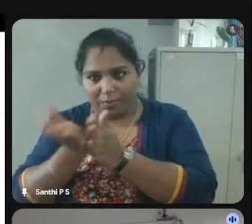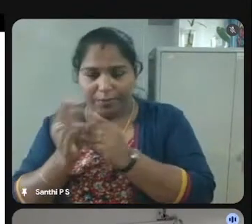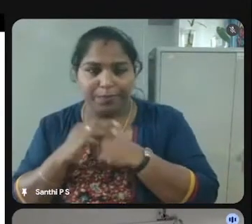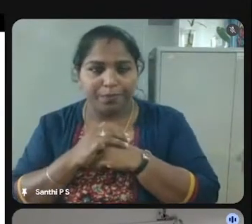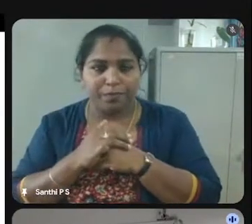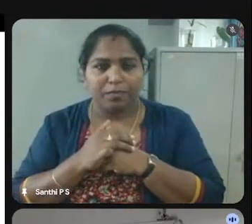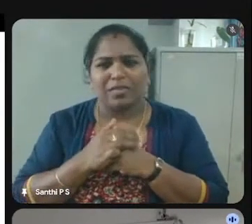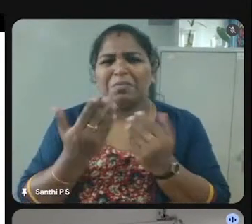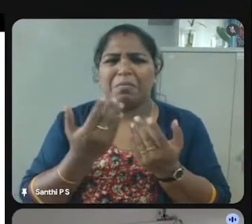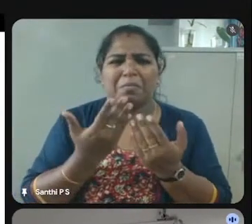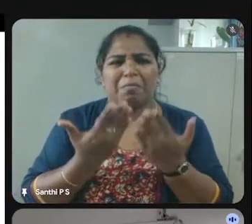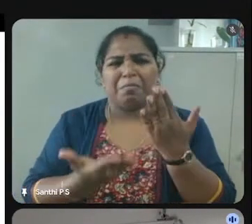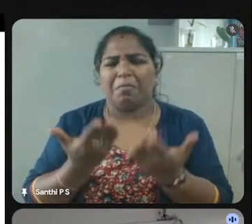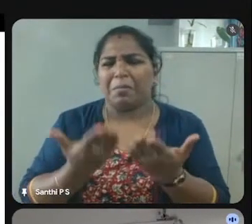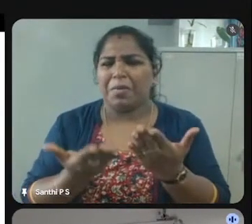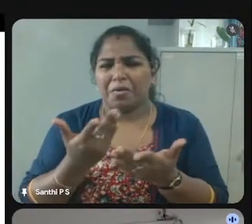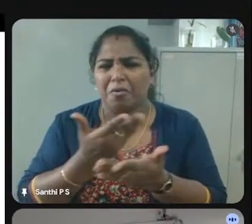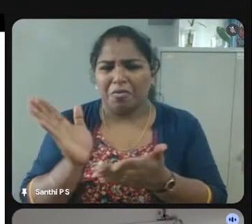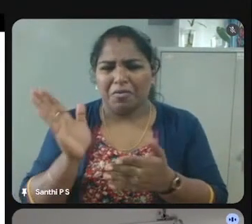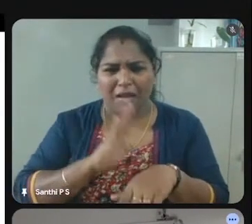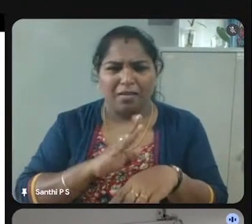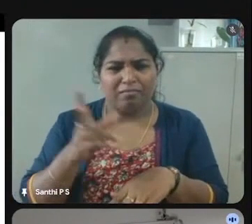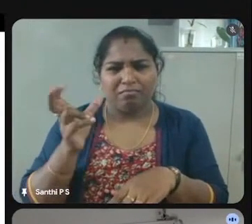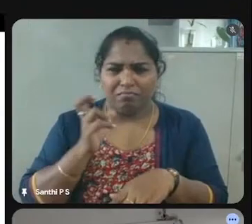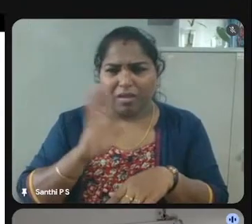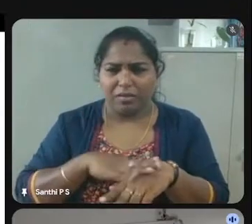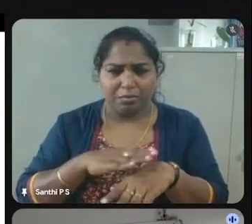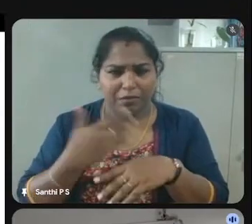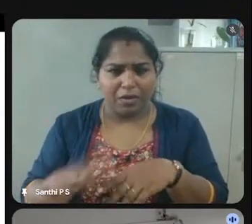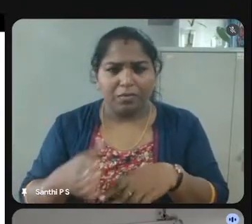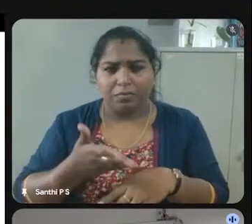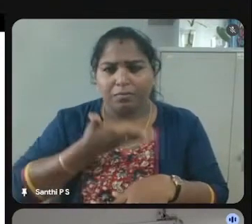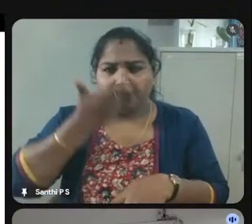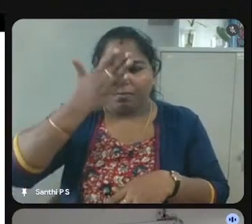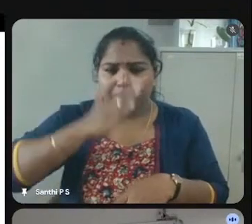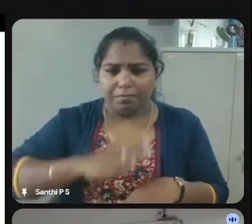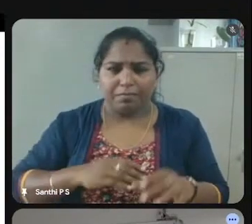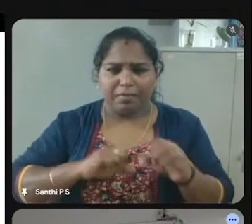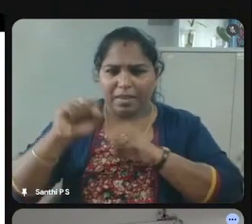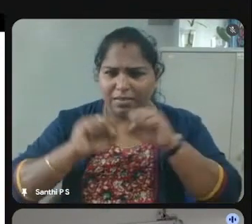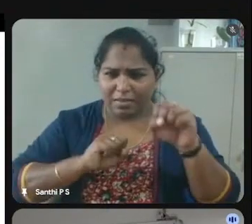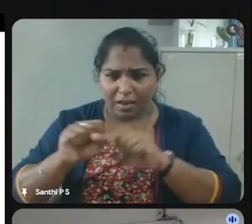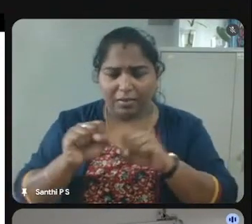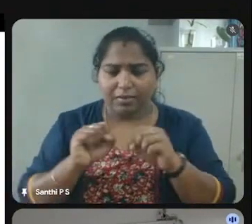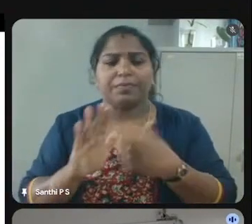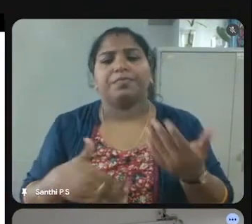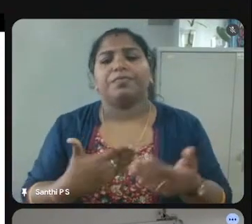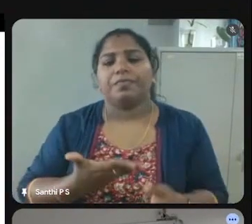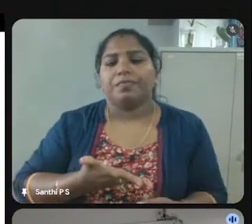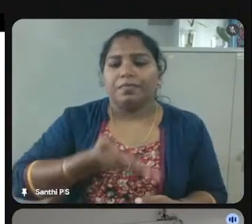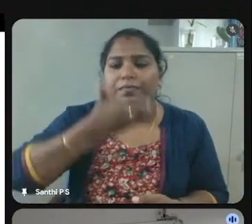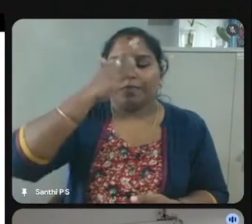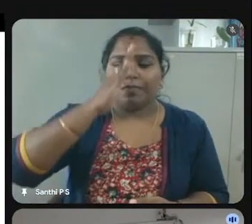കുറെയൊക്കെ കേട്ടിട്ടുള്ള കാര്യങ്ങളൊക്കെ തന്നെയാണ്. ശ്വസന വ്യായാമങ്ങളെ കുറിച്ച് നിങ്ങൾ കേട്ടിട്ടുണ്ടാവും. ഡീപ് ബ്രീതിങ് എക്സസൈസസ് എന്ന് പറയും. അപ്പോ ഡീപ് ബ്രീതിങ്